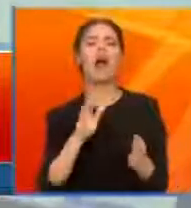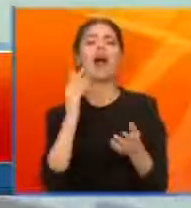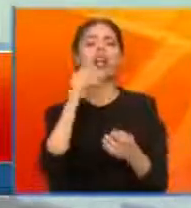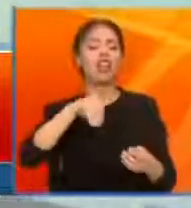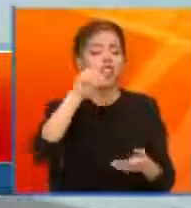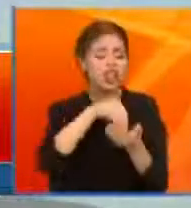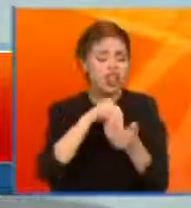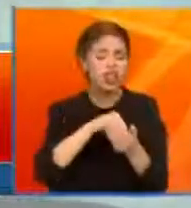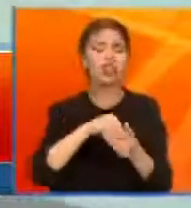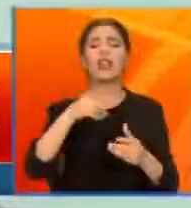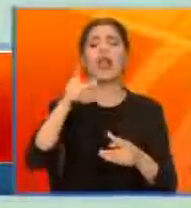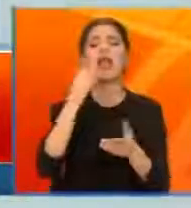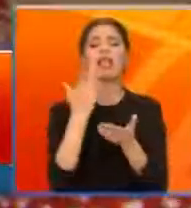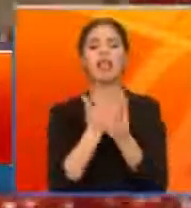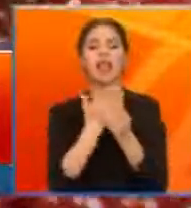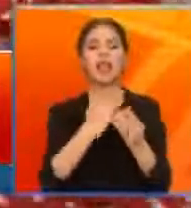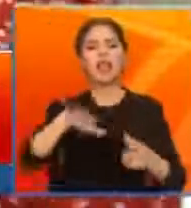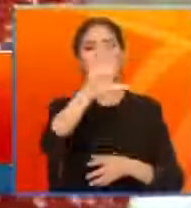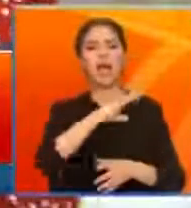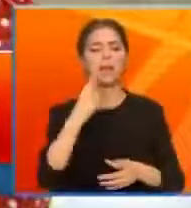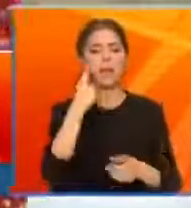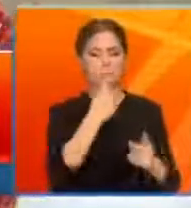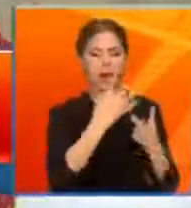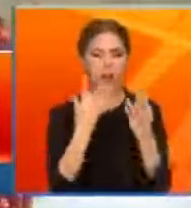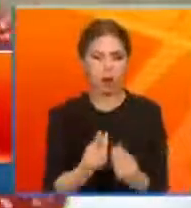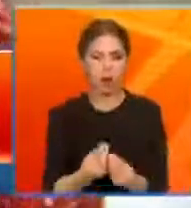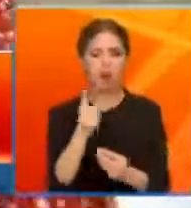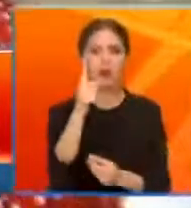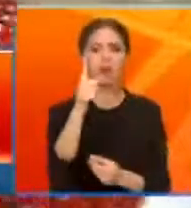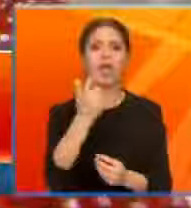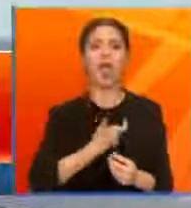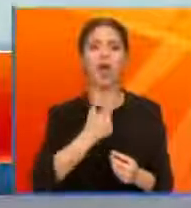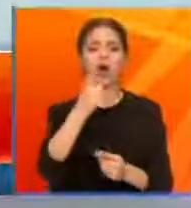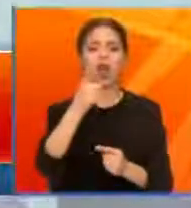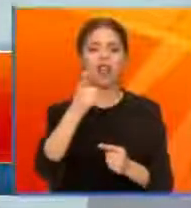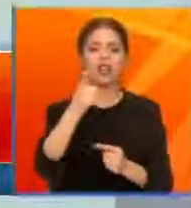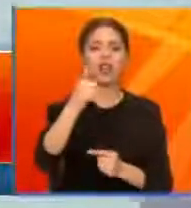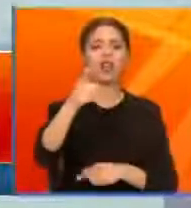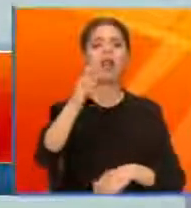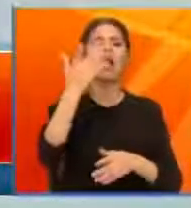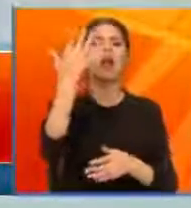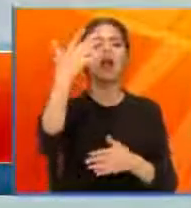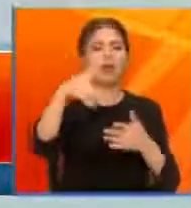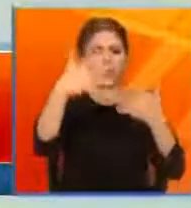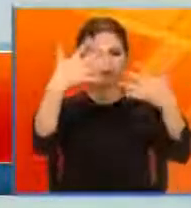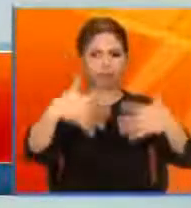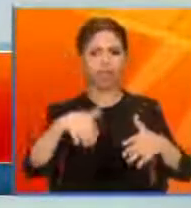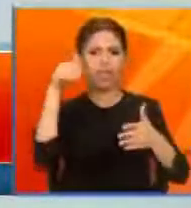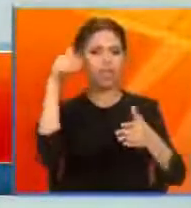adresinden ayrıntılı olarak ulaşabilecekler. Bir öğrencimizin sayfasına girdik şu anda. Ne göreceğiz? Burada dersler karşımıza